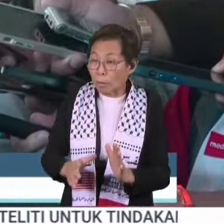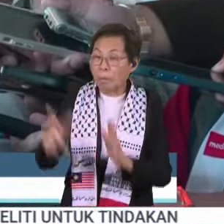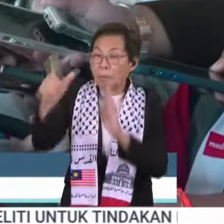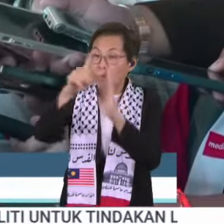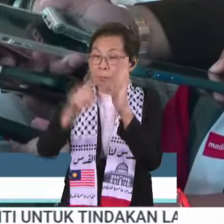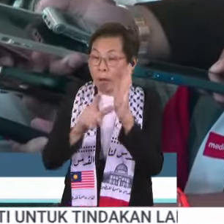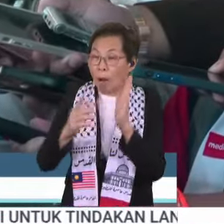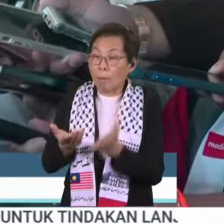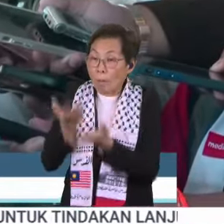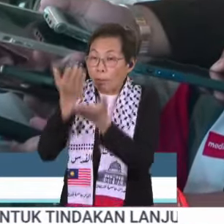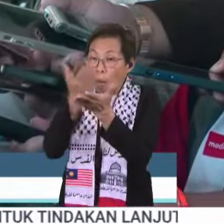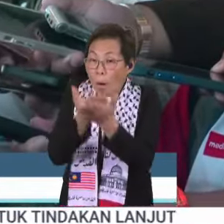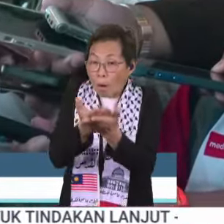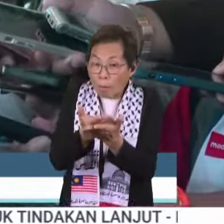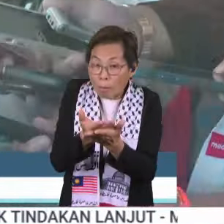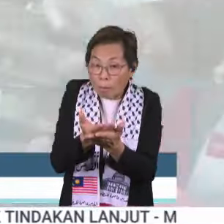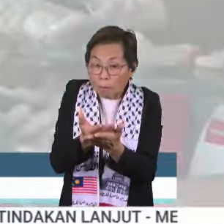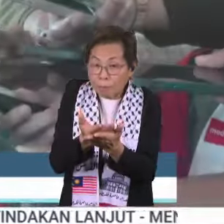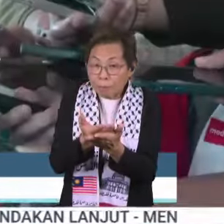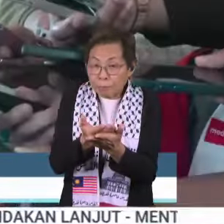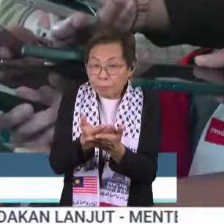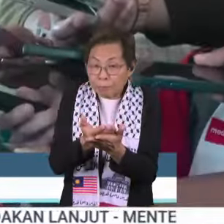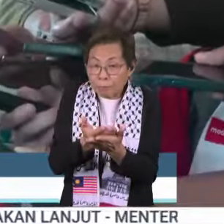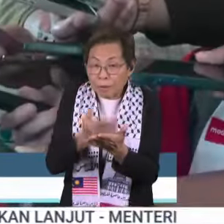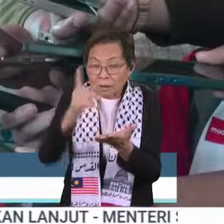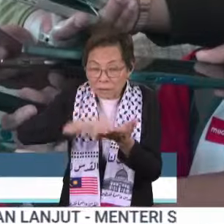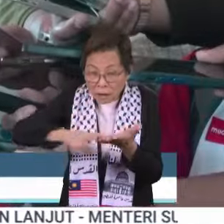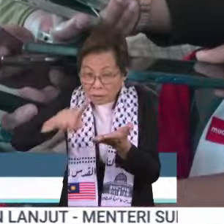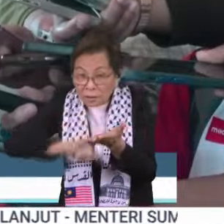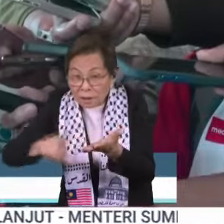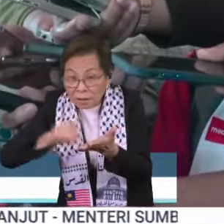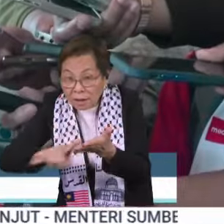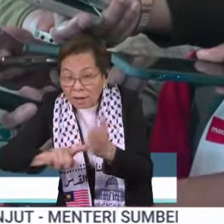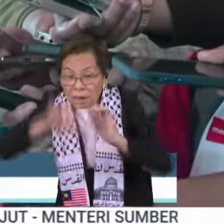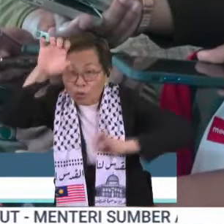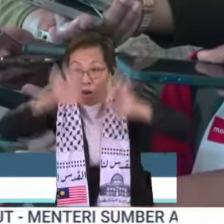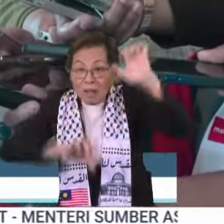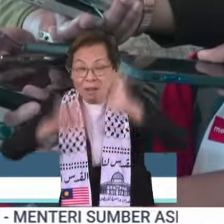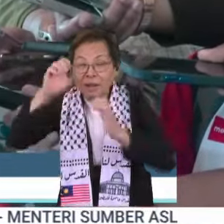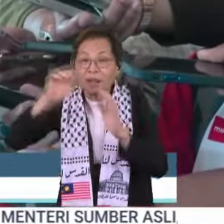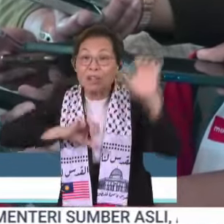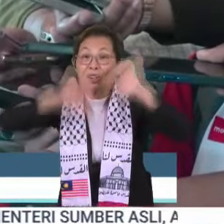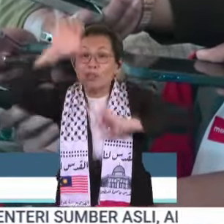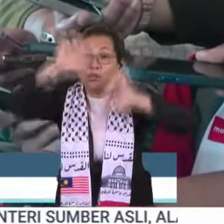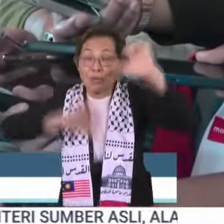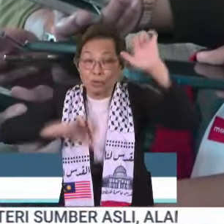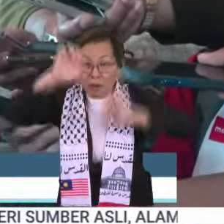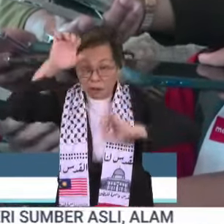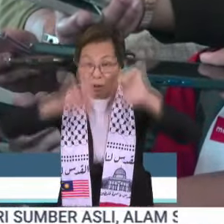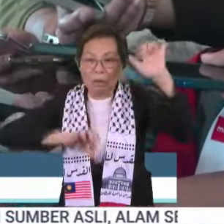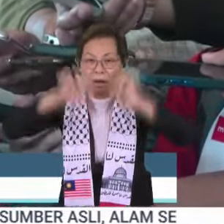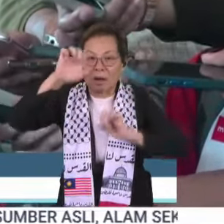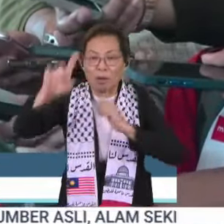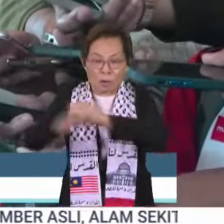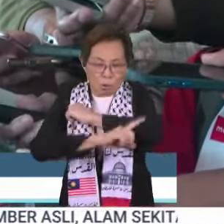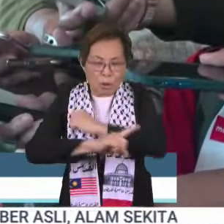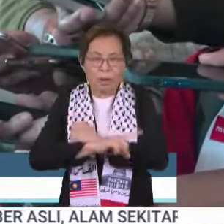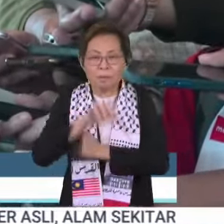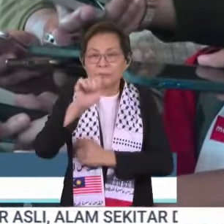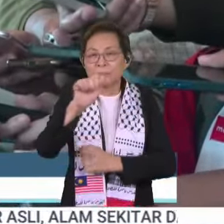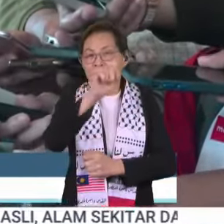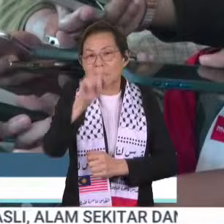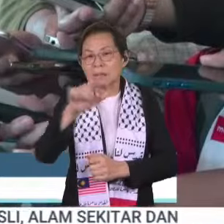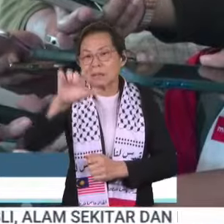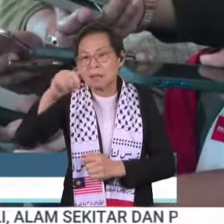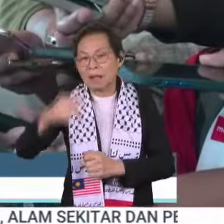mengemukakan permohonan semakan hukuman azilah pula tinggal di penjara sungai dan azilah termasuk